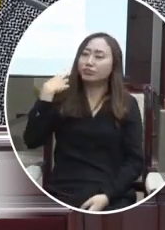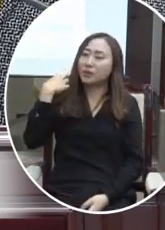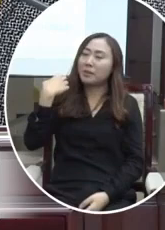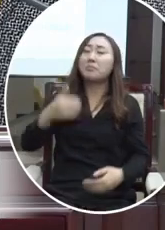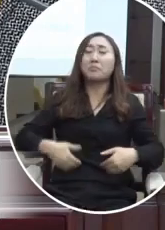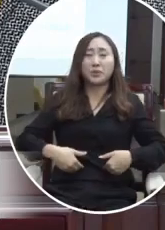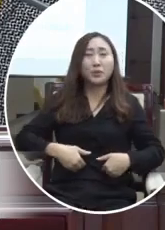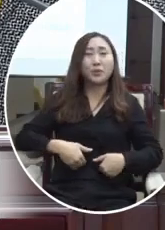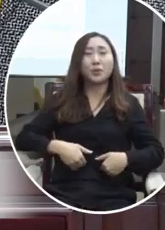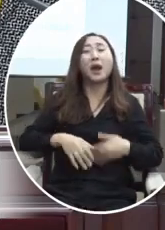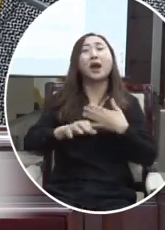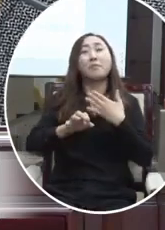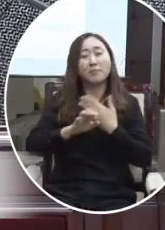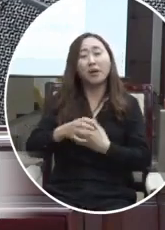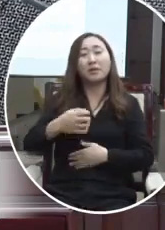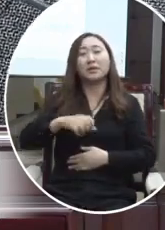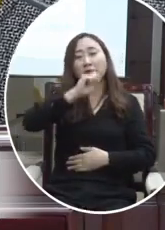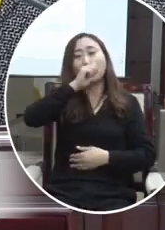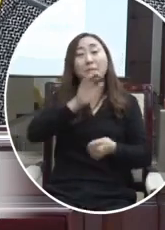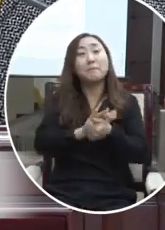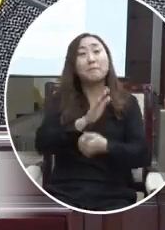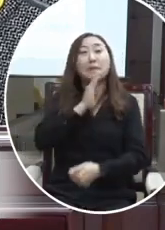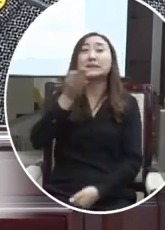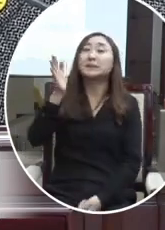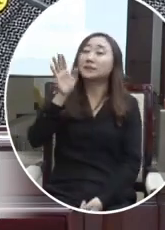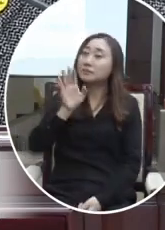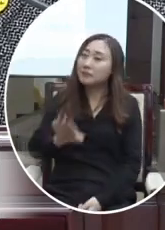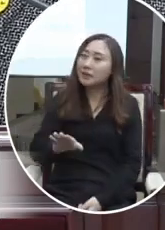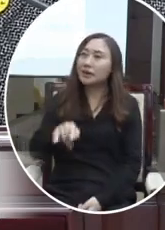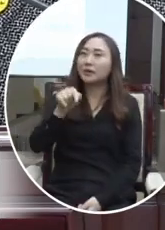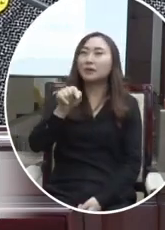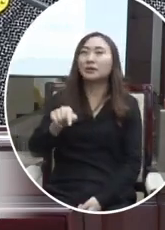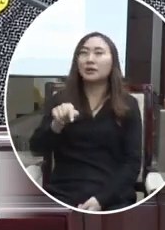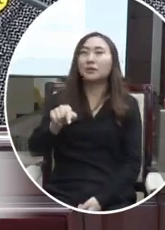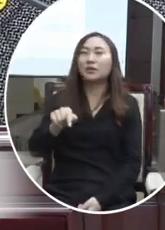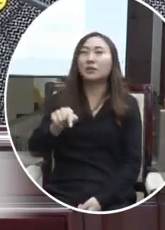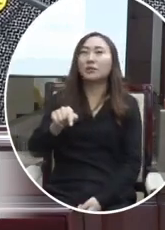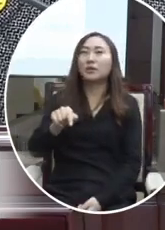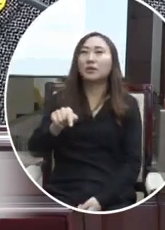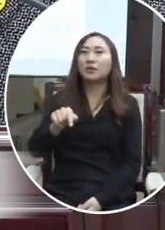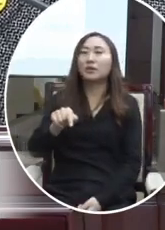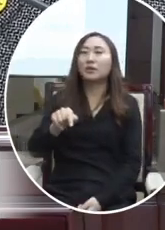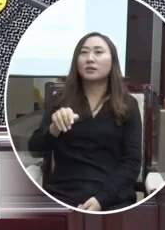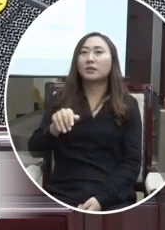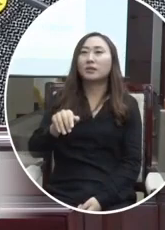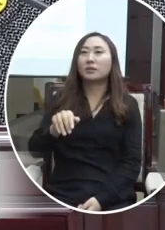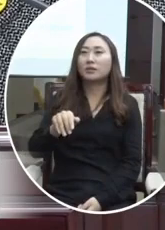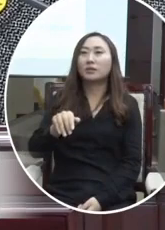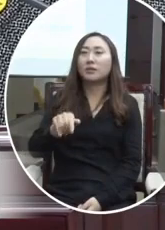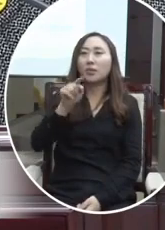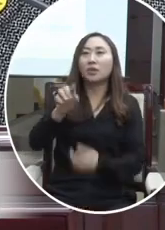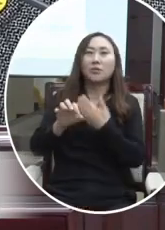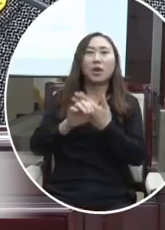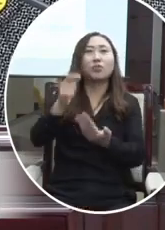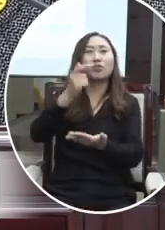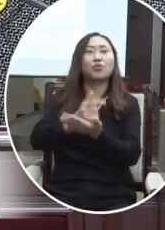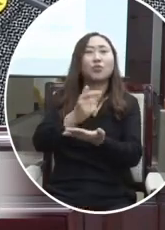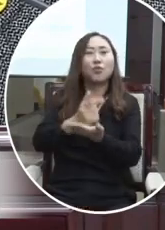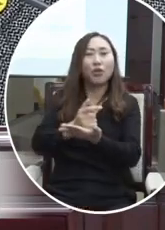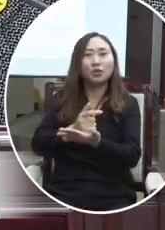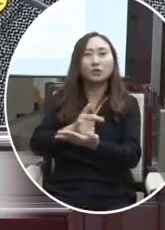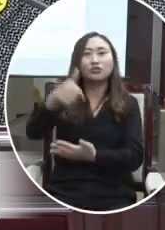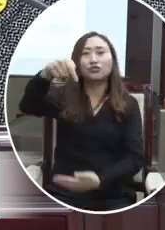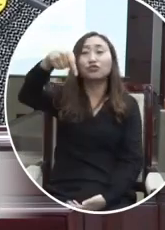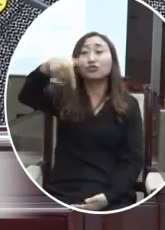예산 부담보다 필요하면 하는 건데요. 이게 그러니까 이쪽은 너무 이제 구청 조직이 국 단위로 꽤